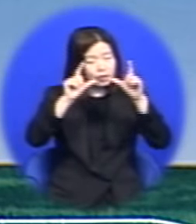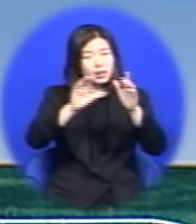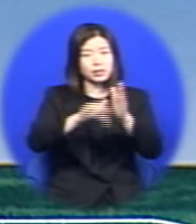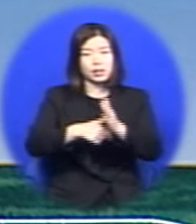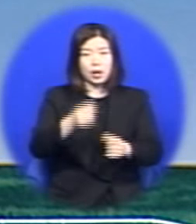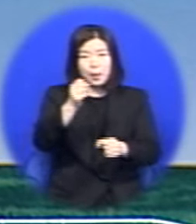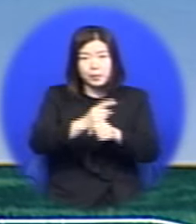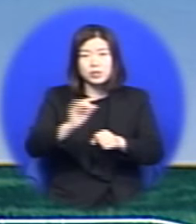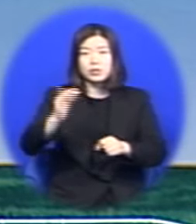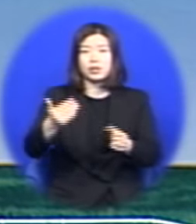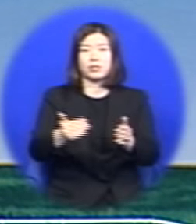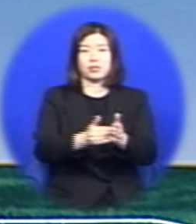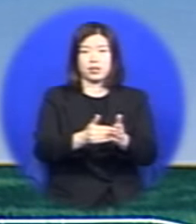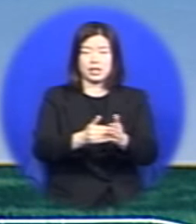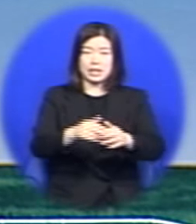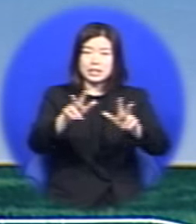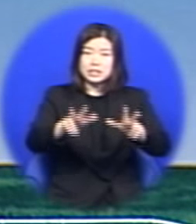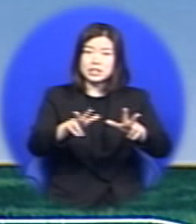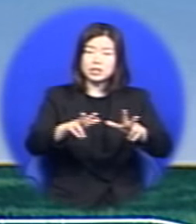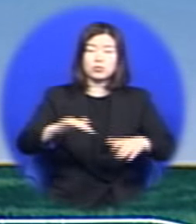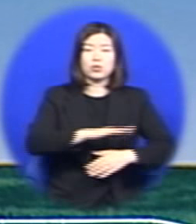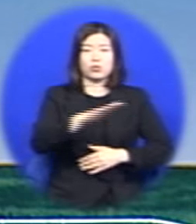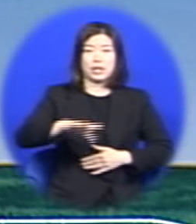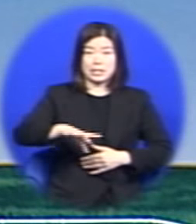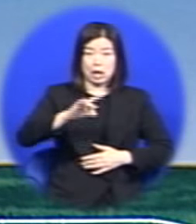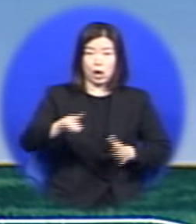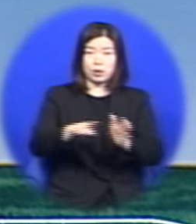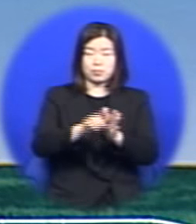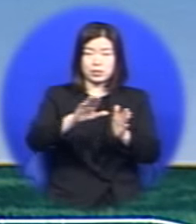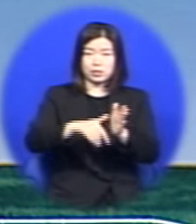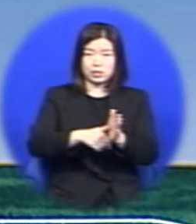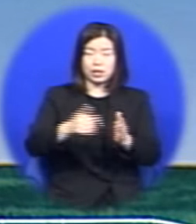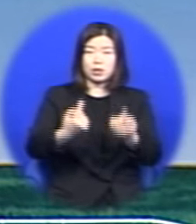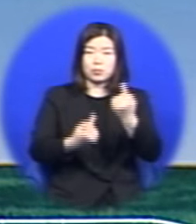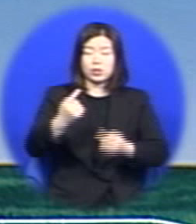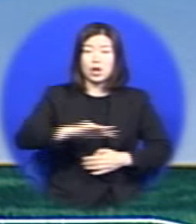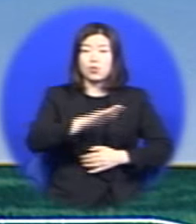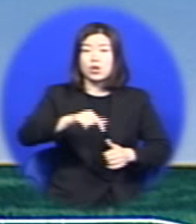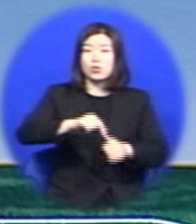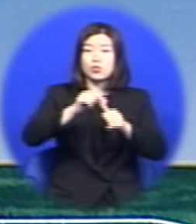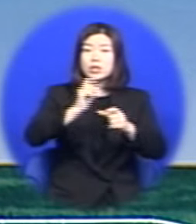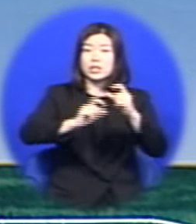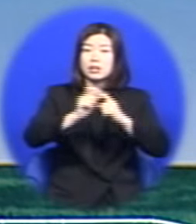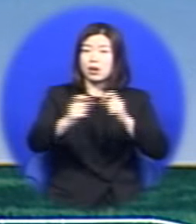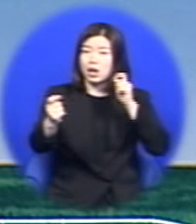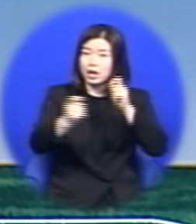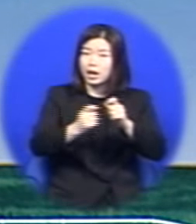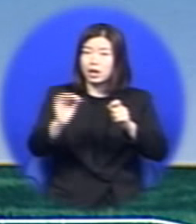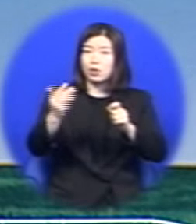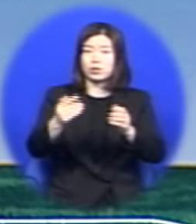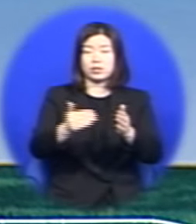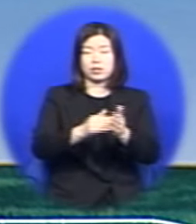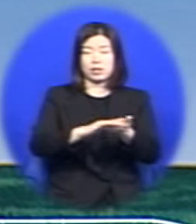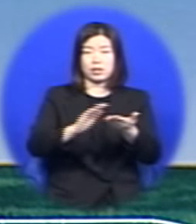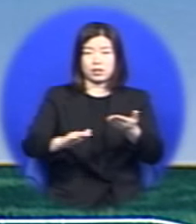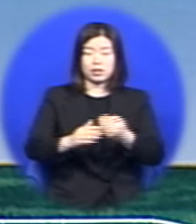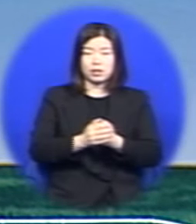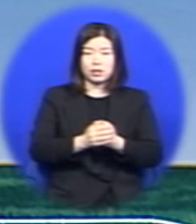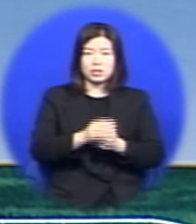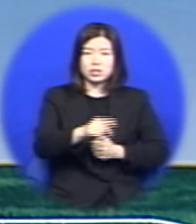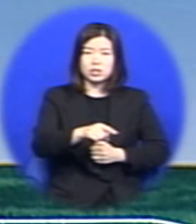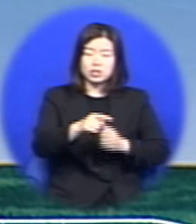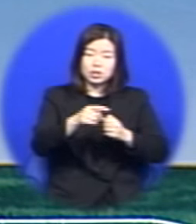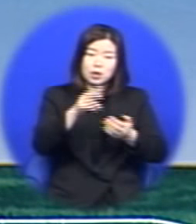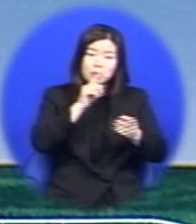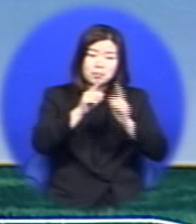벌써 되었다. 지금은 우리가 처음 믿을 때보다 우리의 구원이 더 가까워졌다. 이걸 2000년 동안 읽은